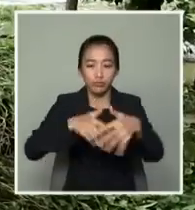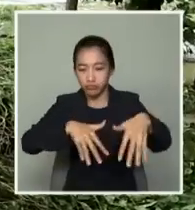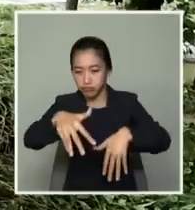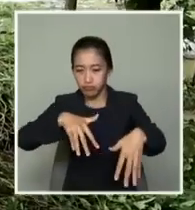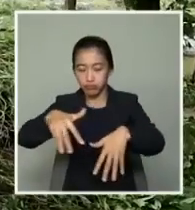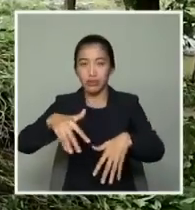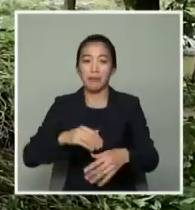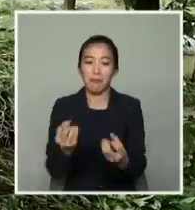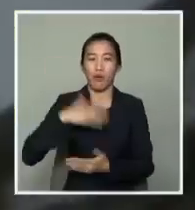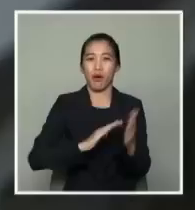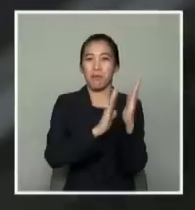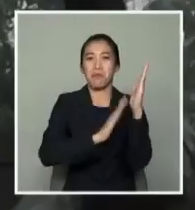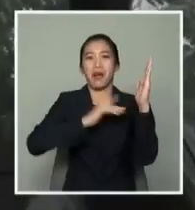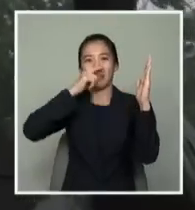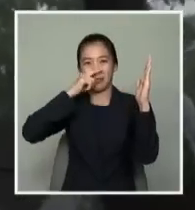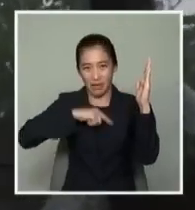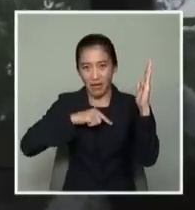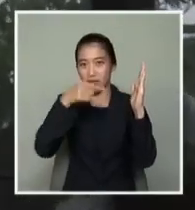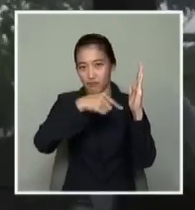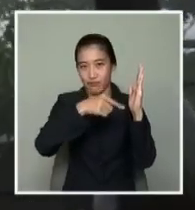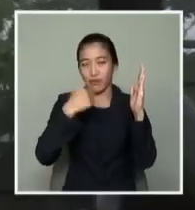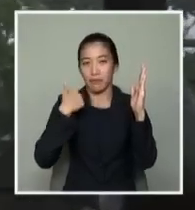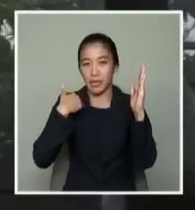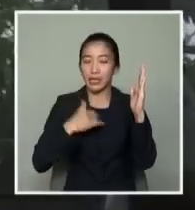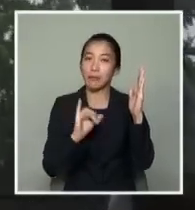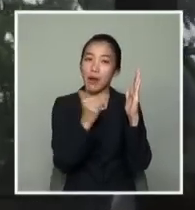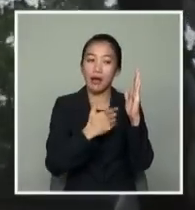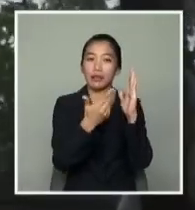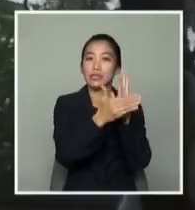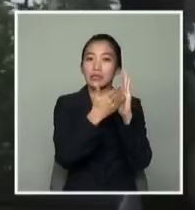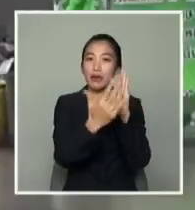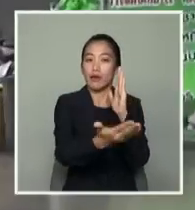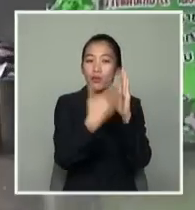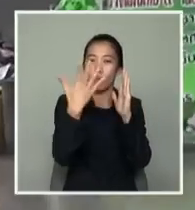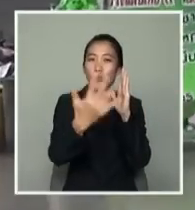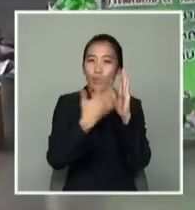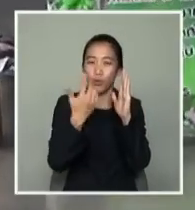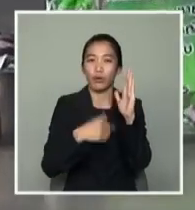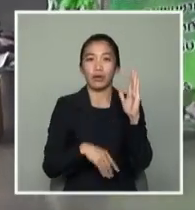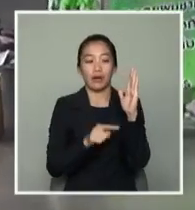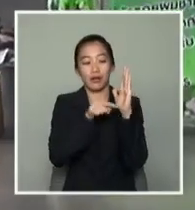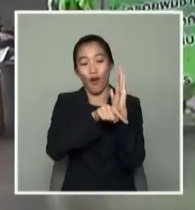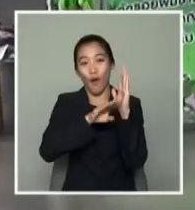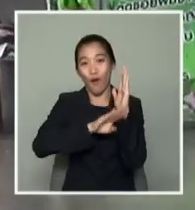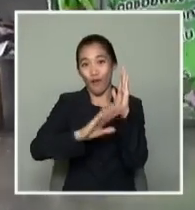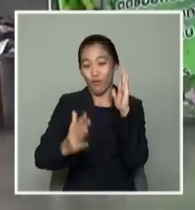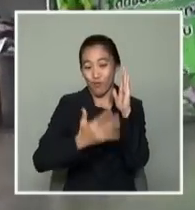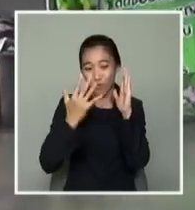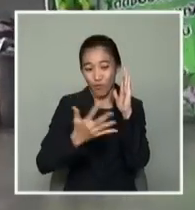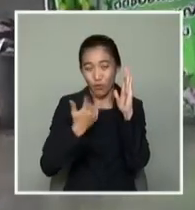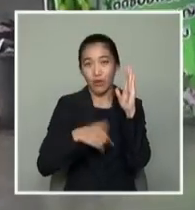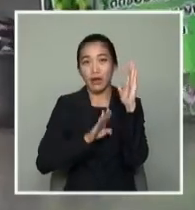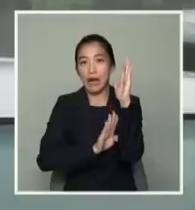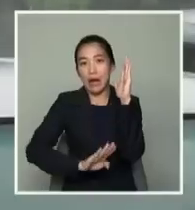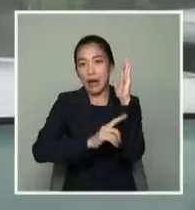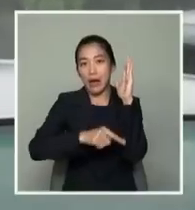ในเวลานี้ด้วยกรมอุตุนิยมวิทยารายงานว่ามรสุมตะวันตกเฉียงใต้กำลังปานกลางพัดปกคลุมทะเลอันดามันประเทศไทย